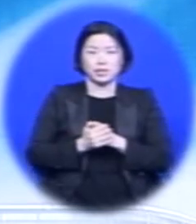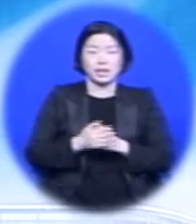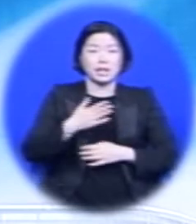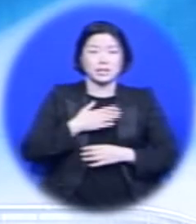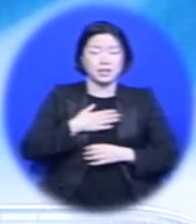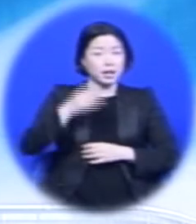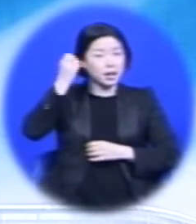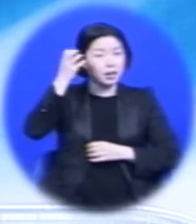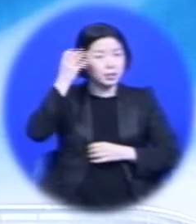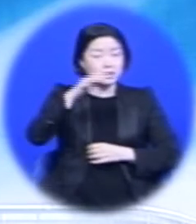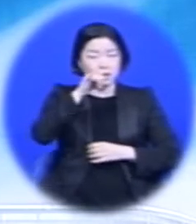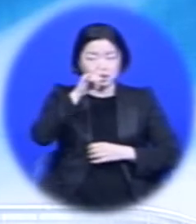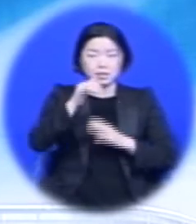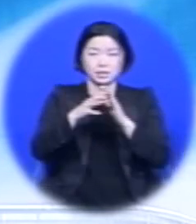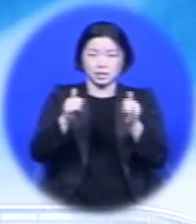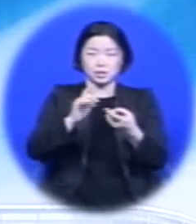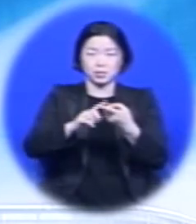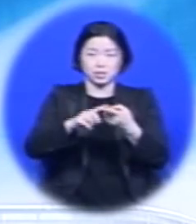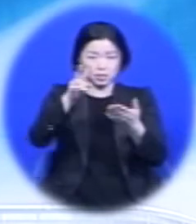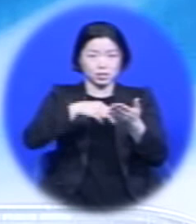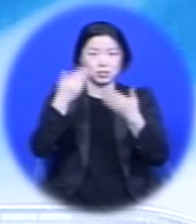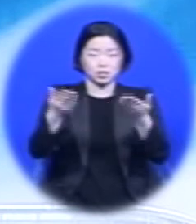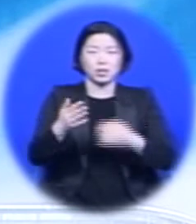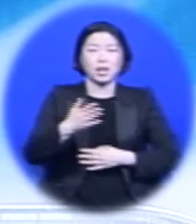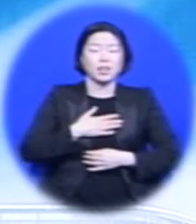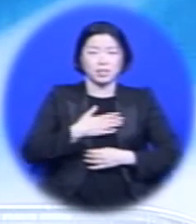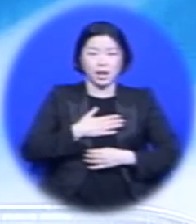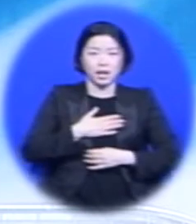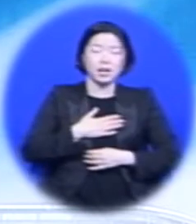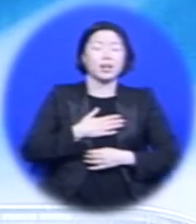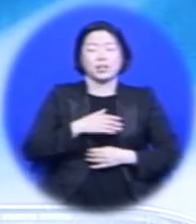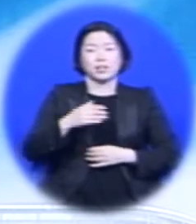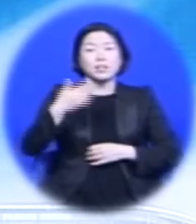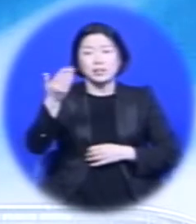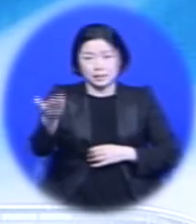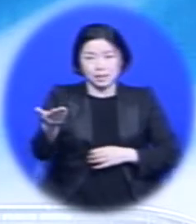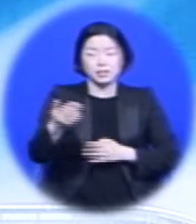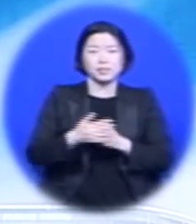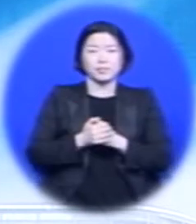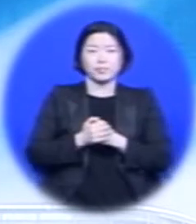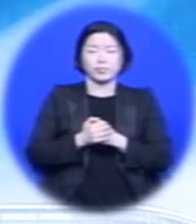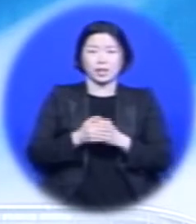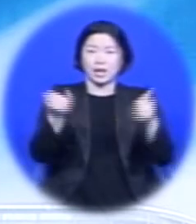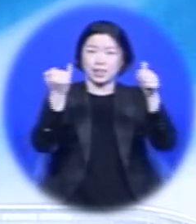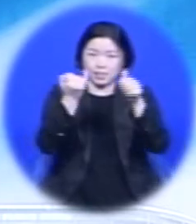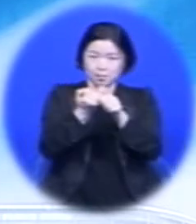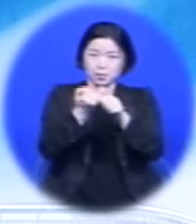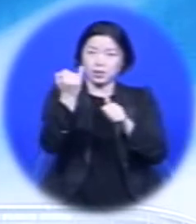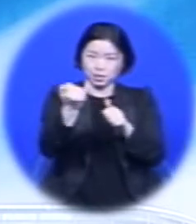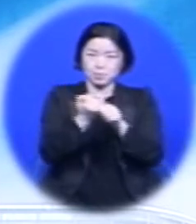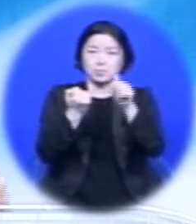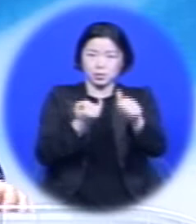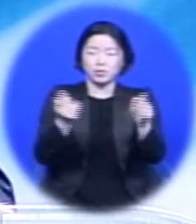제가 건망증 있는 사람을 위해서 읽어드리겠습니다. 나 아무개는 그대 아무개를 남편으로 맞아 아내로